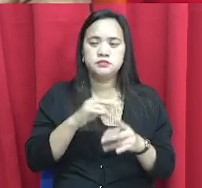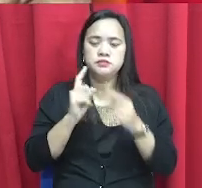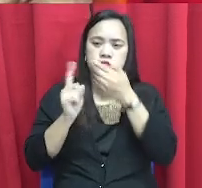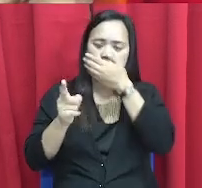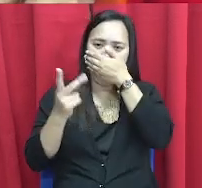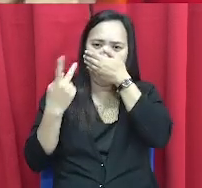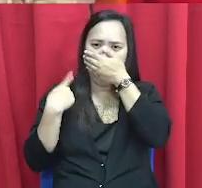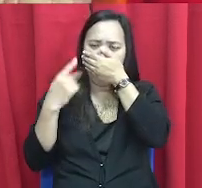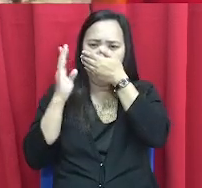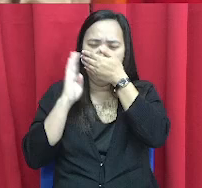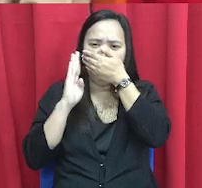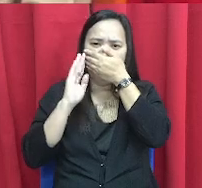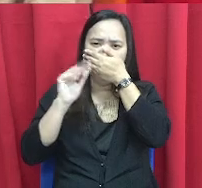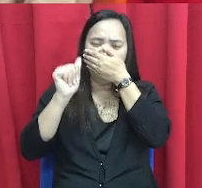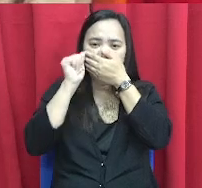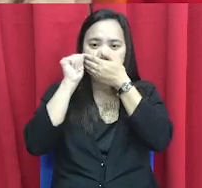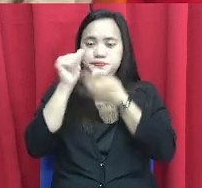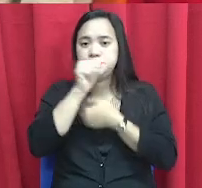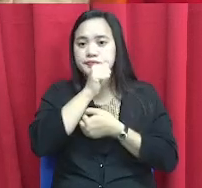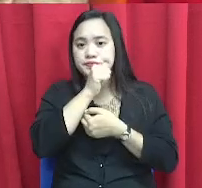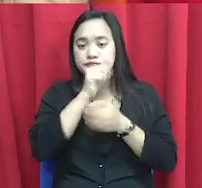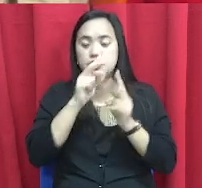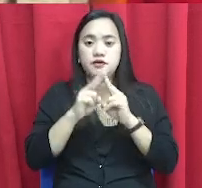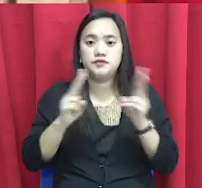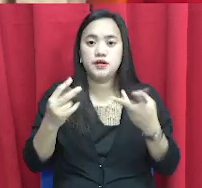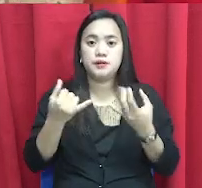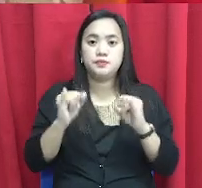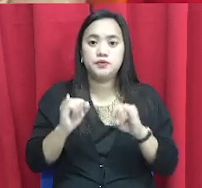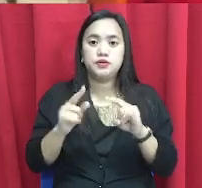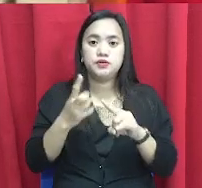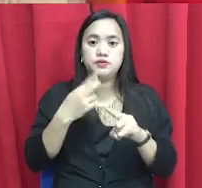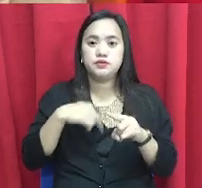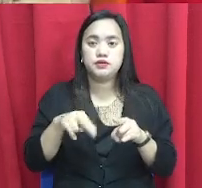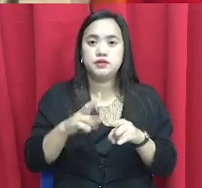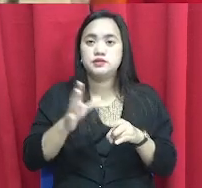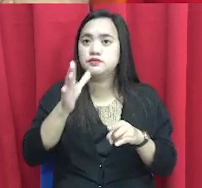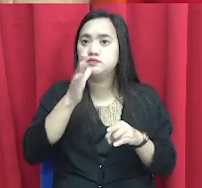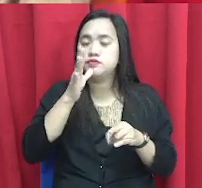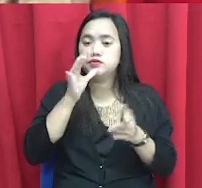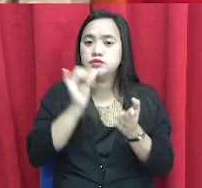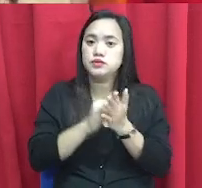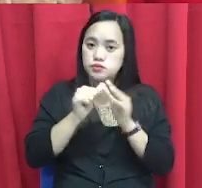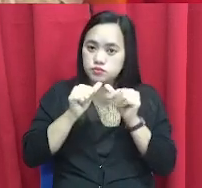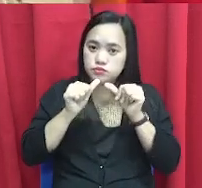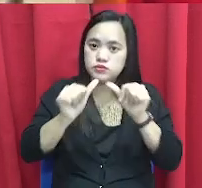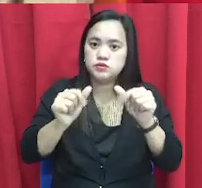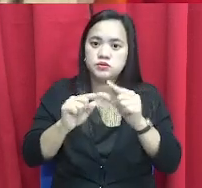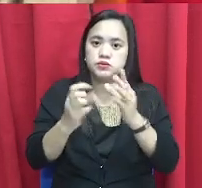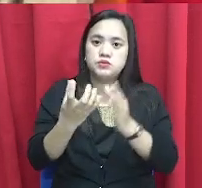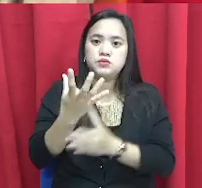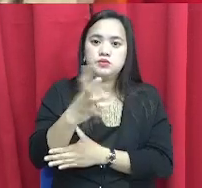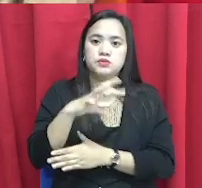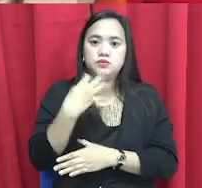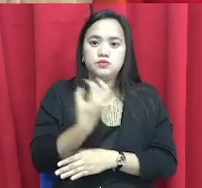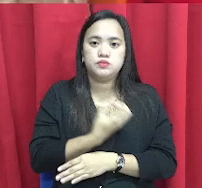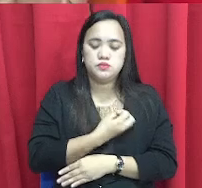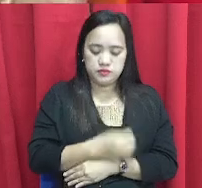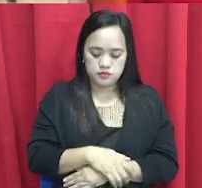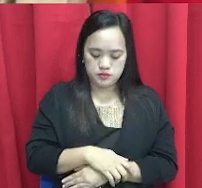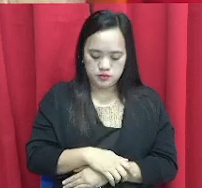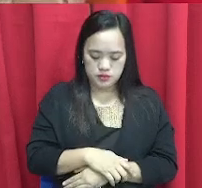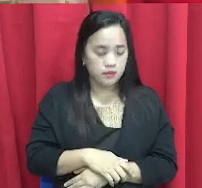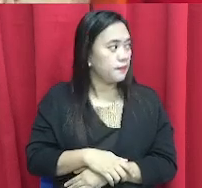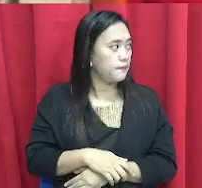napakahalaga sa atin mga fathers na talagang patuloy tayo na lumago sa ating pananampalataya